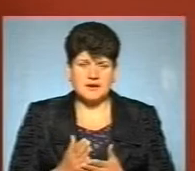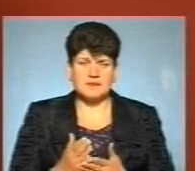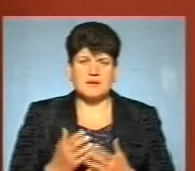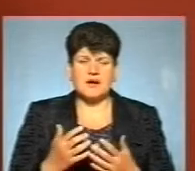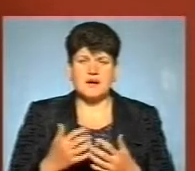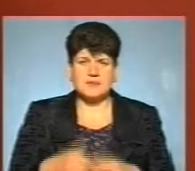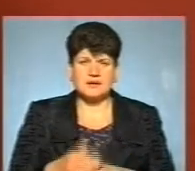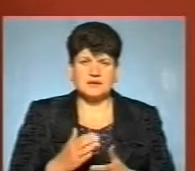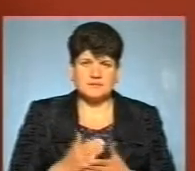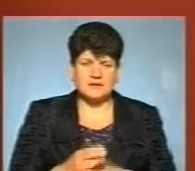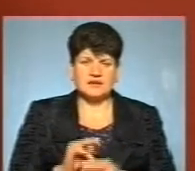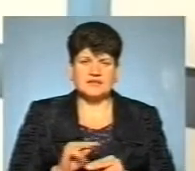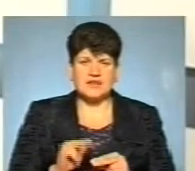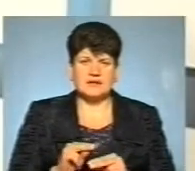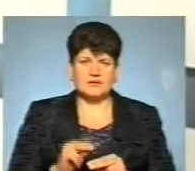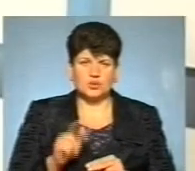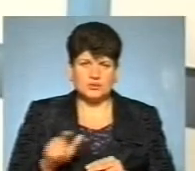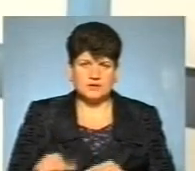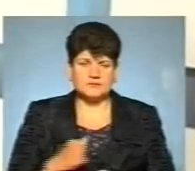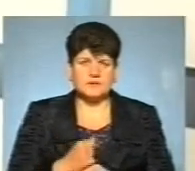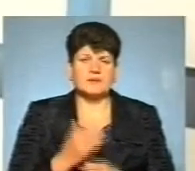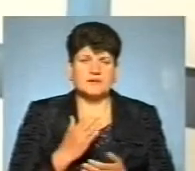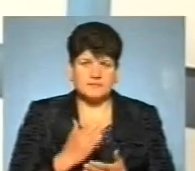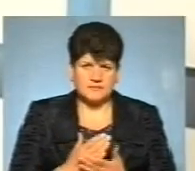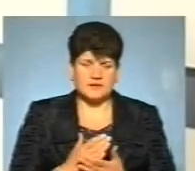навчений персонал маємо. Просто,